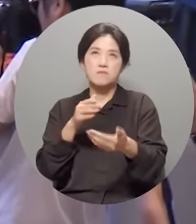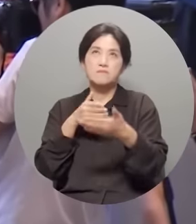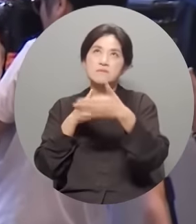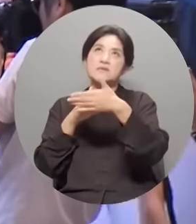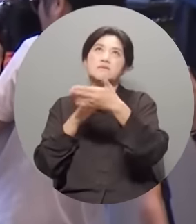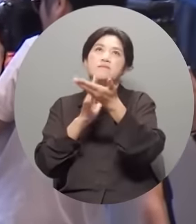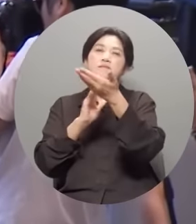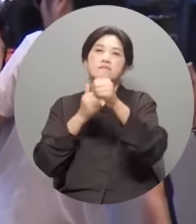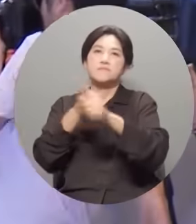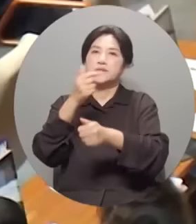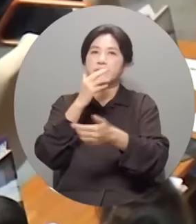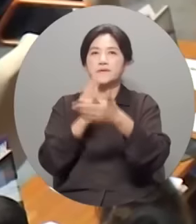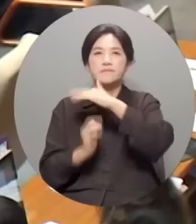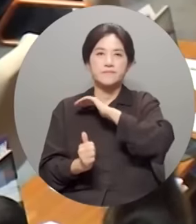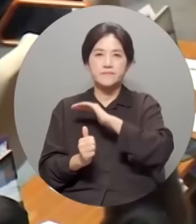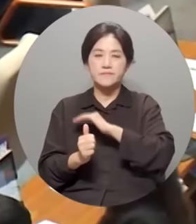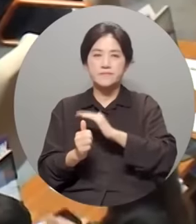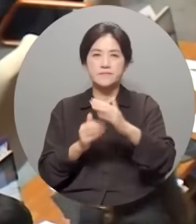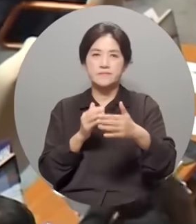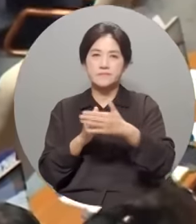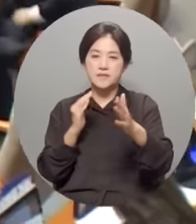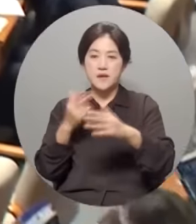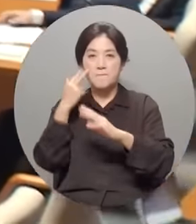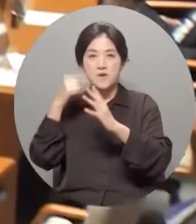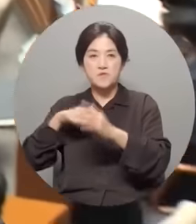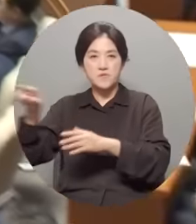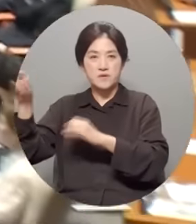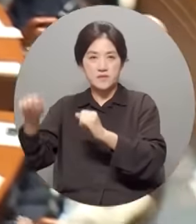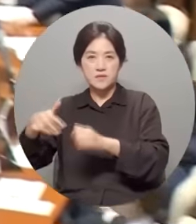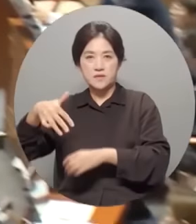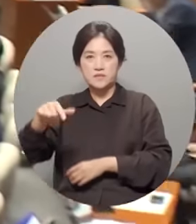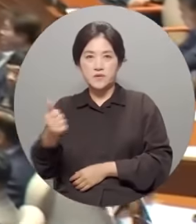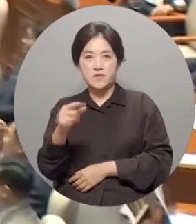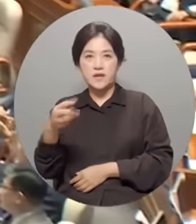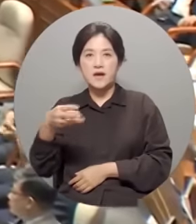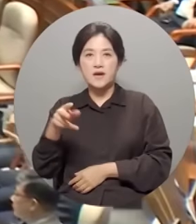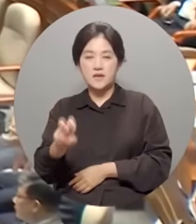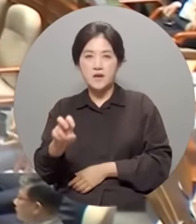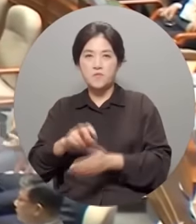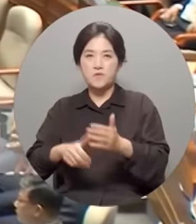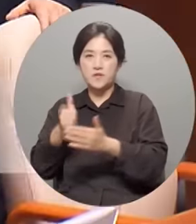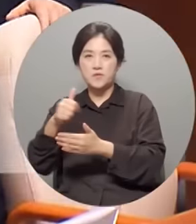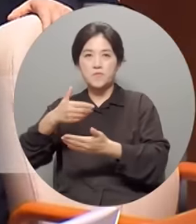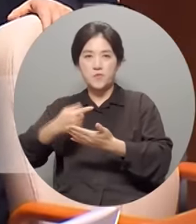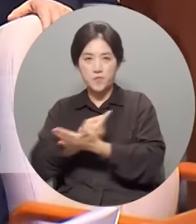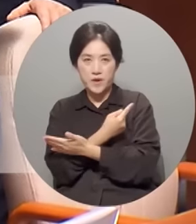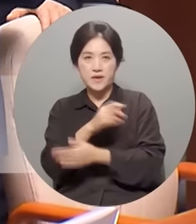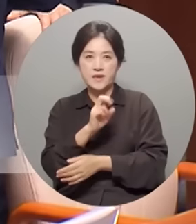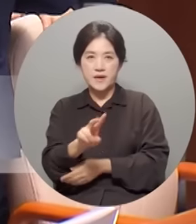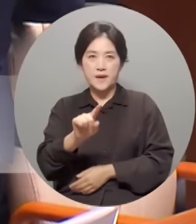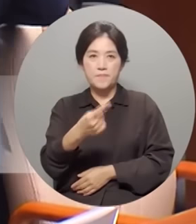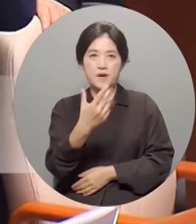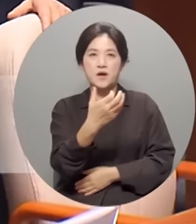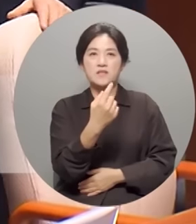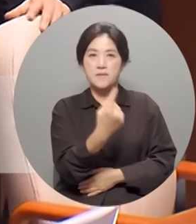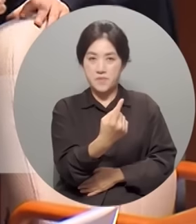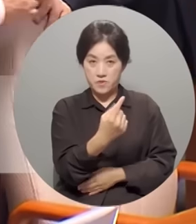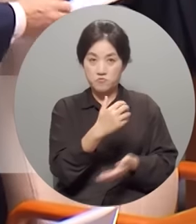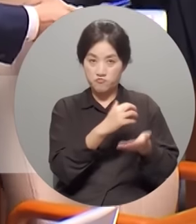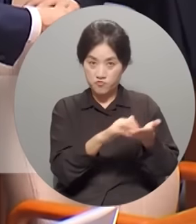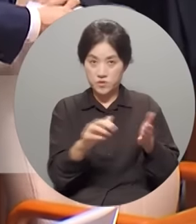못하고 폐기됐습니다. 미국 출장 중인 천하람 개혁신당 원내대표를 뺀 야권 의원이 191명이라는 걸